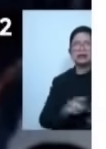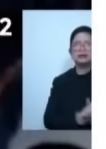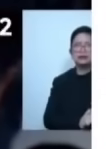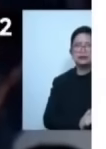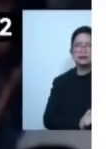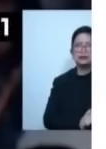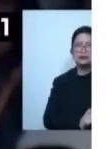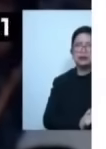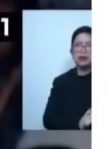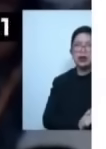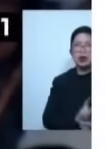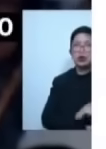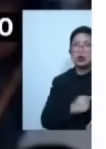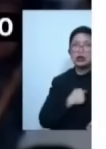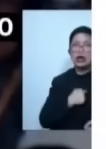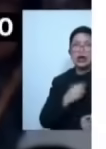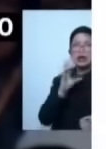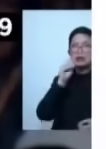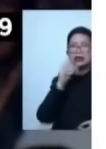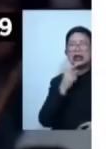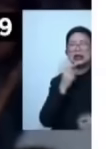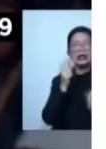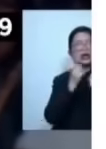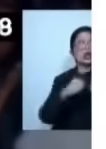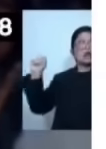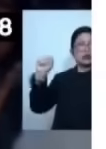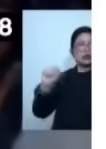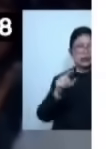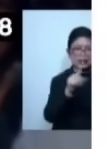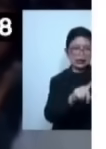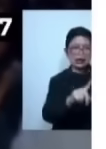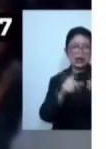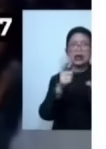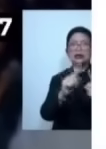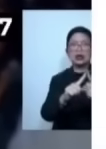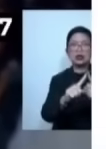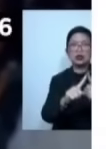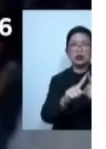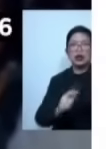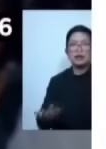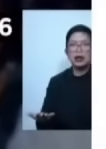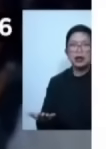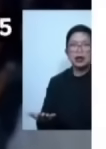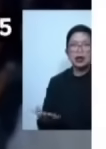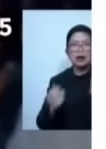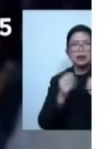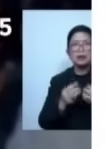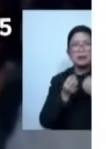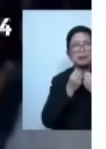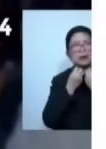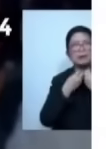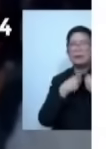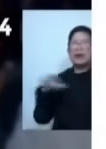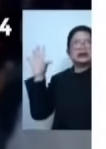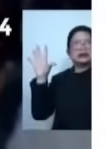10 juga jutaan Eh maksud kami ratusan relawan di sana juga dan juga kader-kader dari Timnas Amin bersama-sama menyaksikan langsung